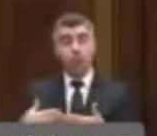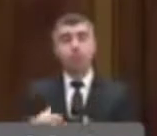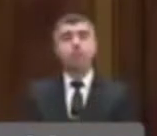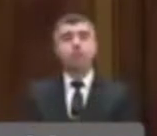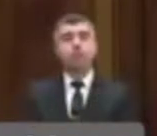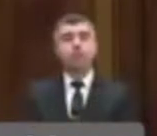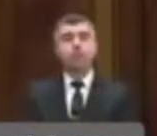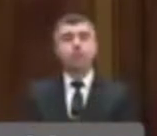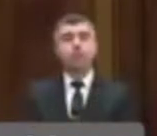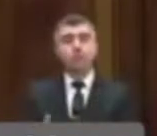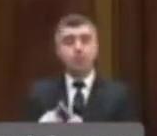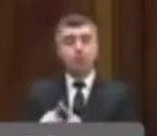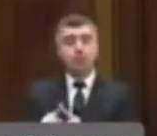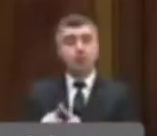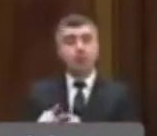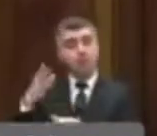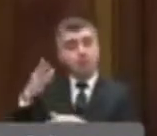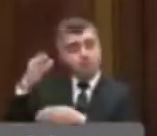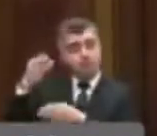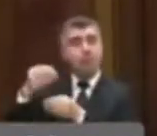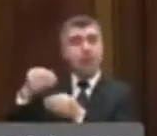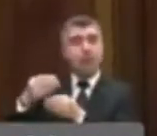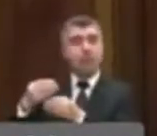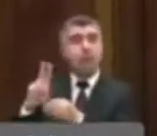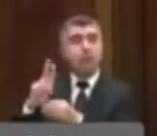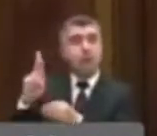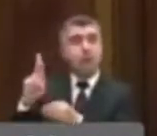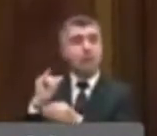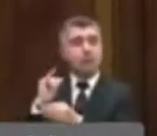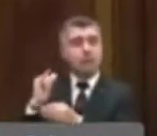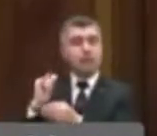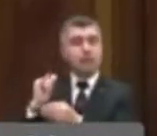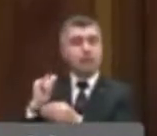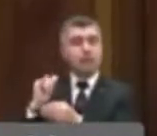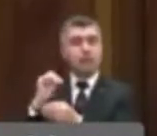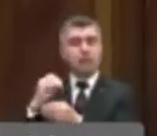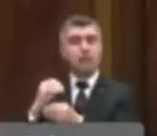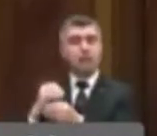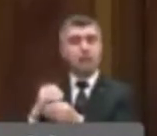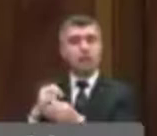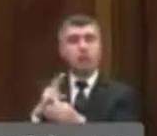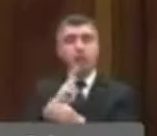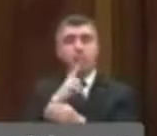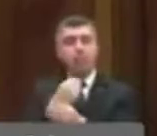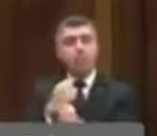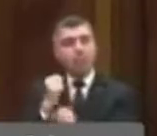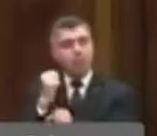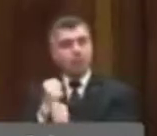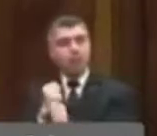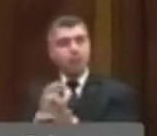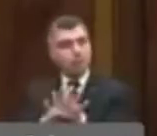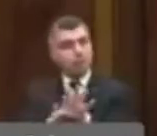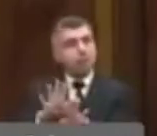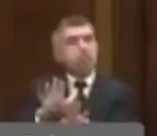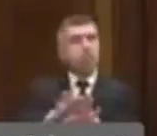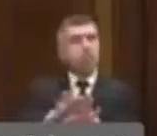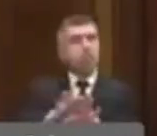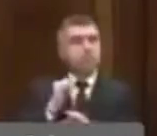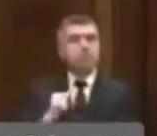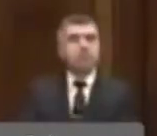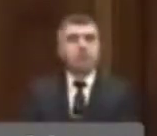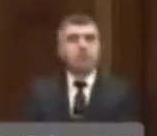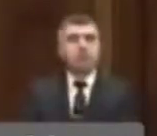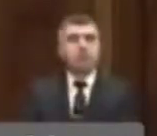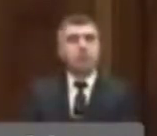نستلهموا من سيدنا الله يرحمه، والدولة تقوم بالدور ديالها في المجال الثقافي والفني، وكنا نساهموا في